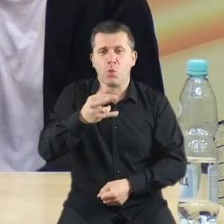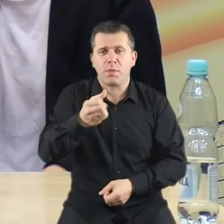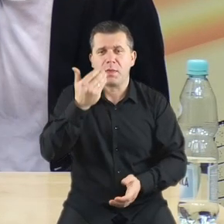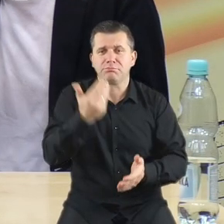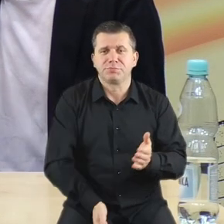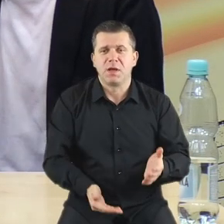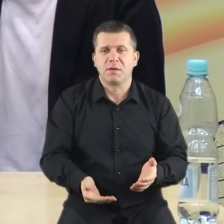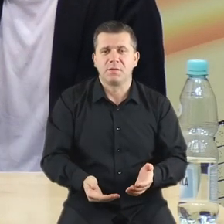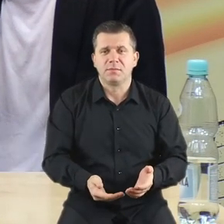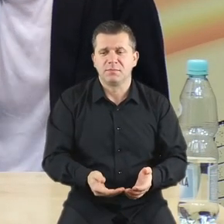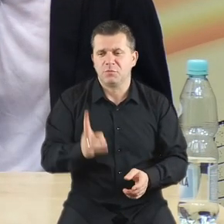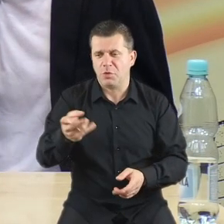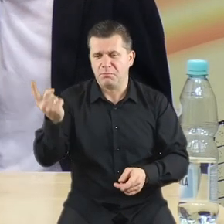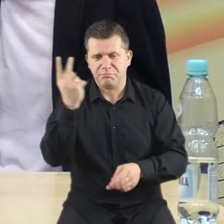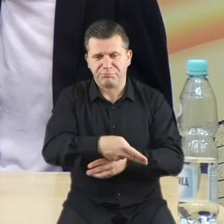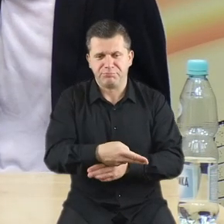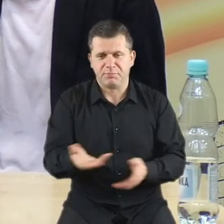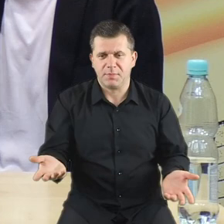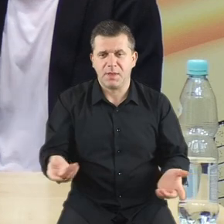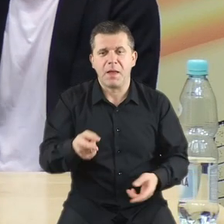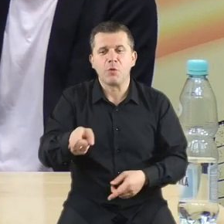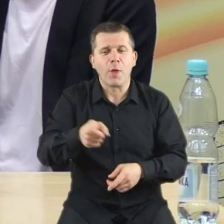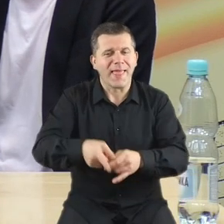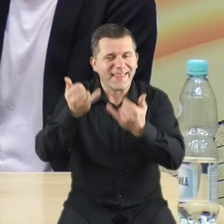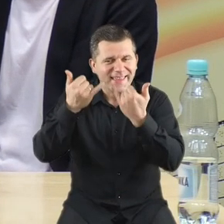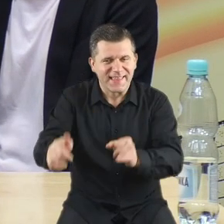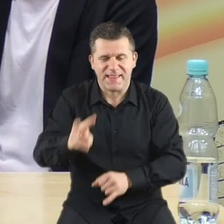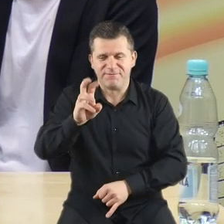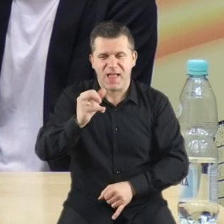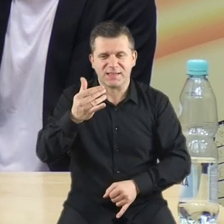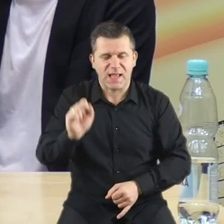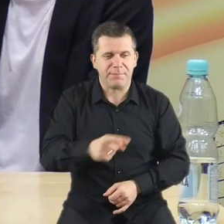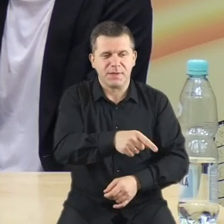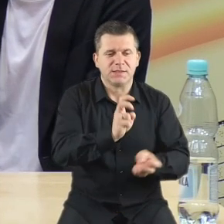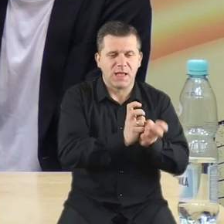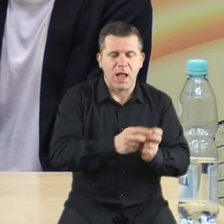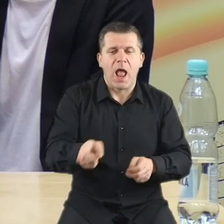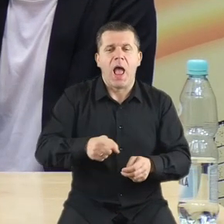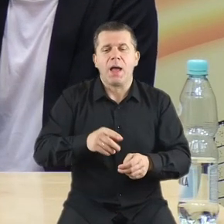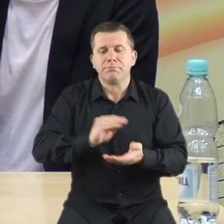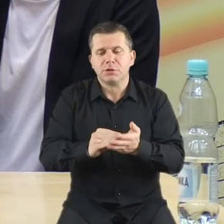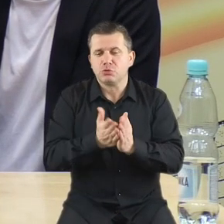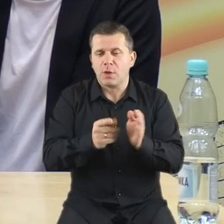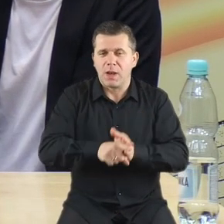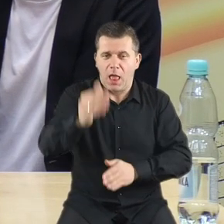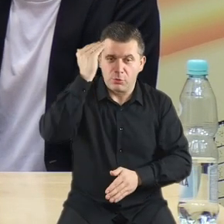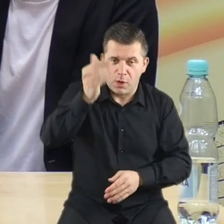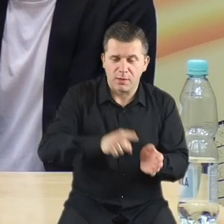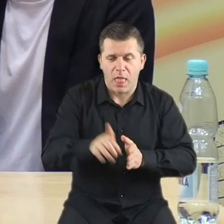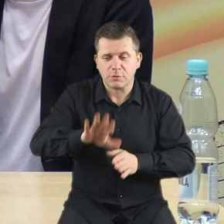Menelem z Nadwisły. No bo to jest co innego. Podobnie jest z pisaniem dla dzieci. To jest zupełnie co innego niż pisanie dla